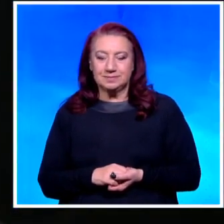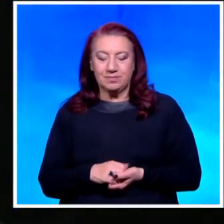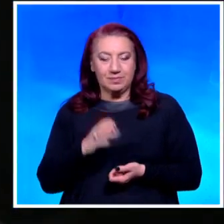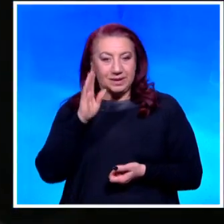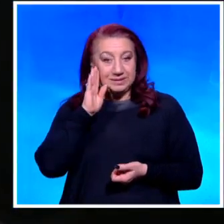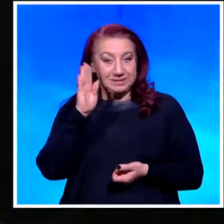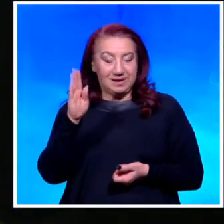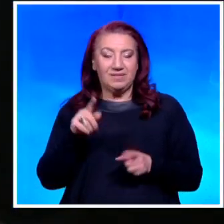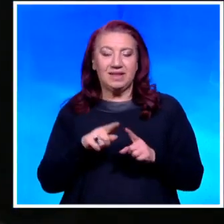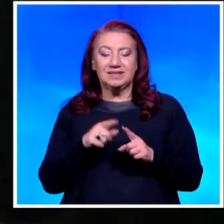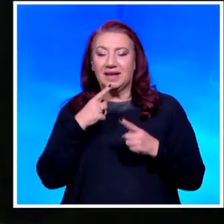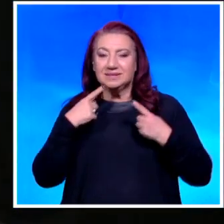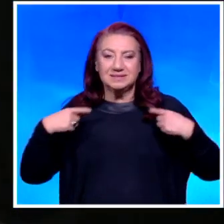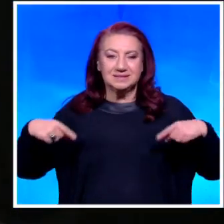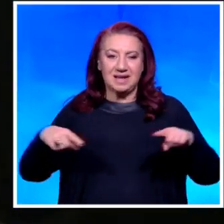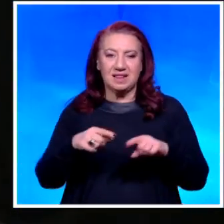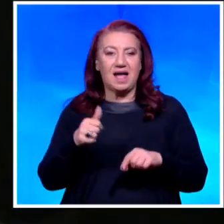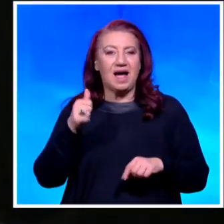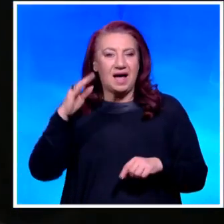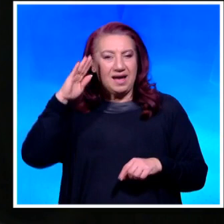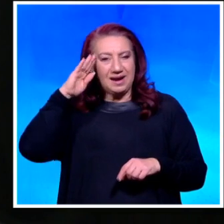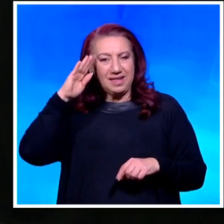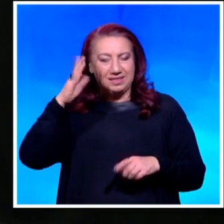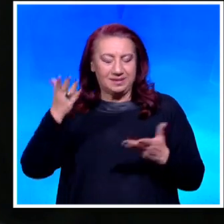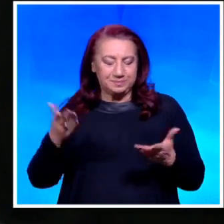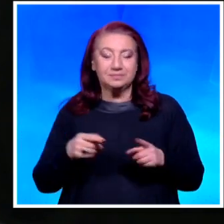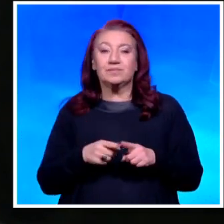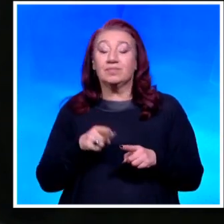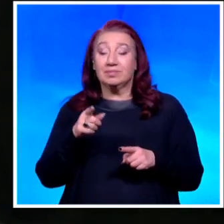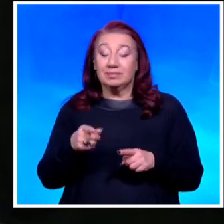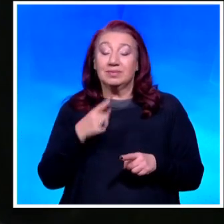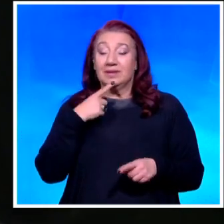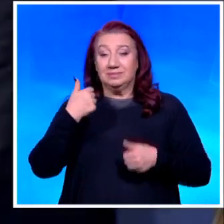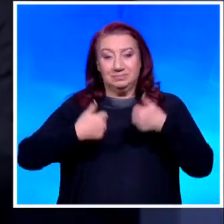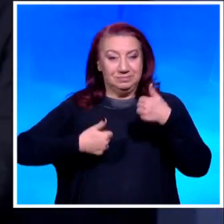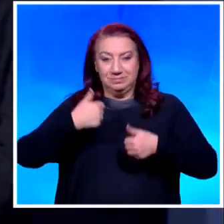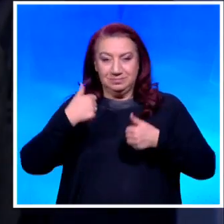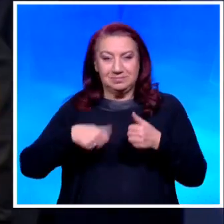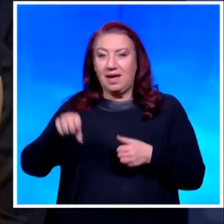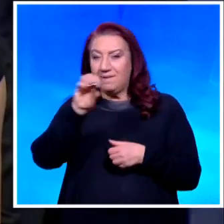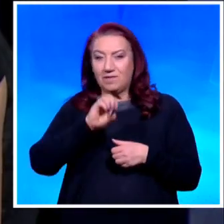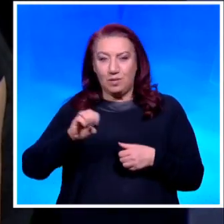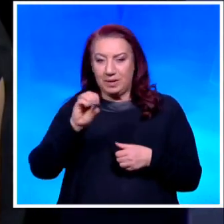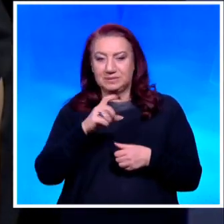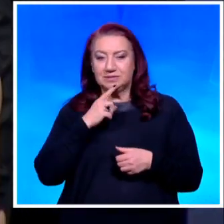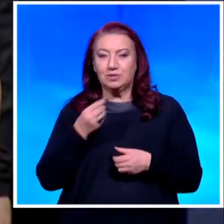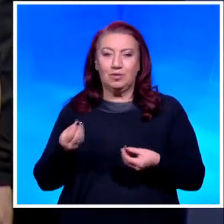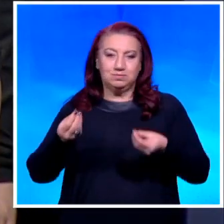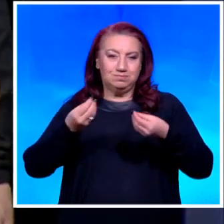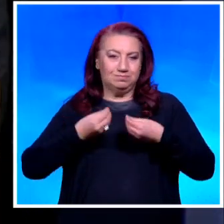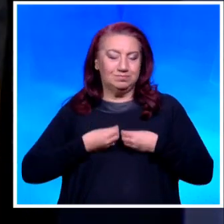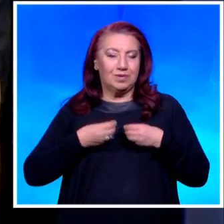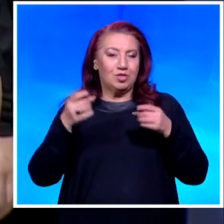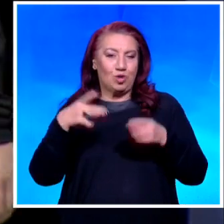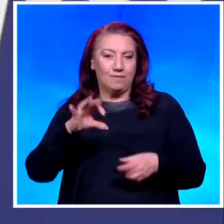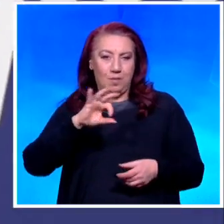Здравейте от Арена София. Осмия ден на Европейското първенство по вдигане на тежести донесе ново отличие за България. Сребърен медал за Христо Христов, който